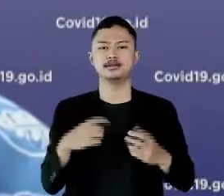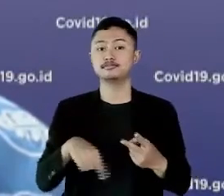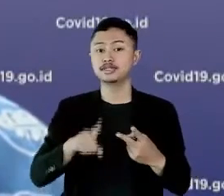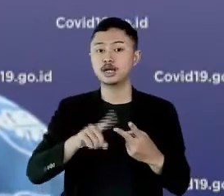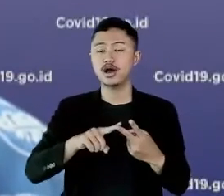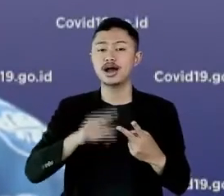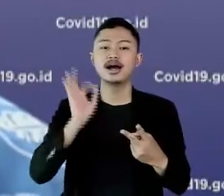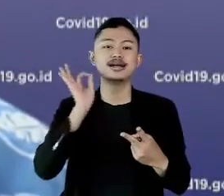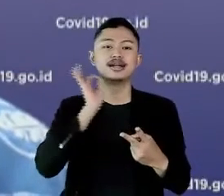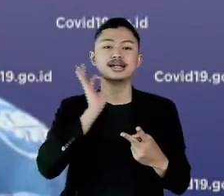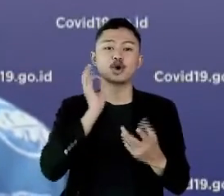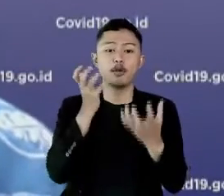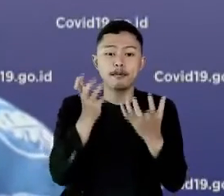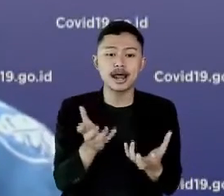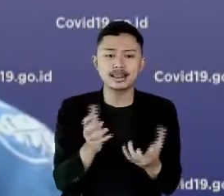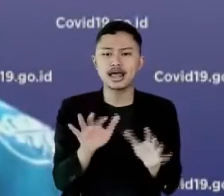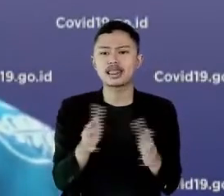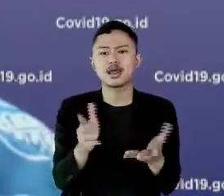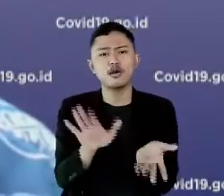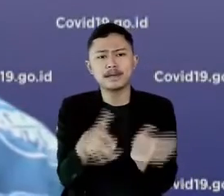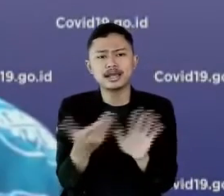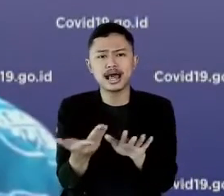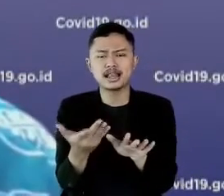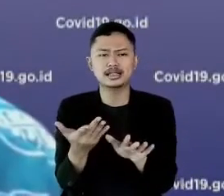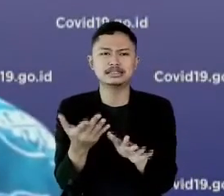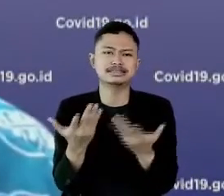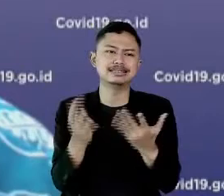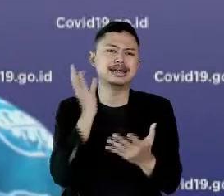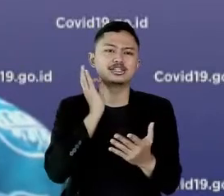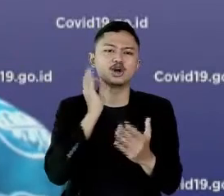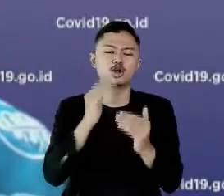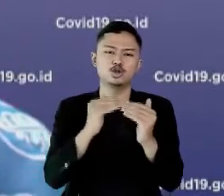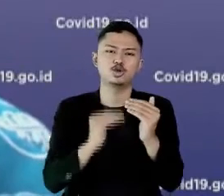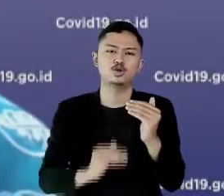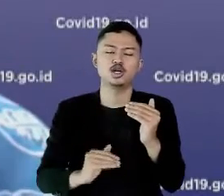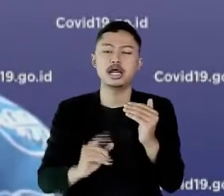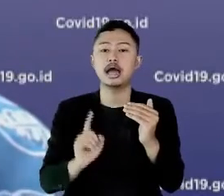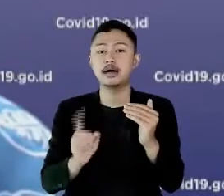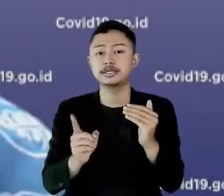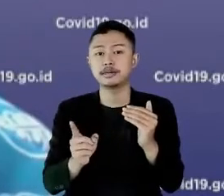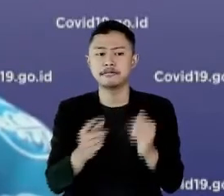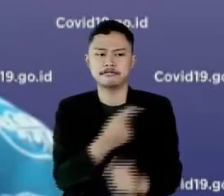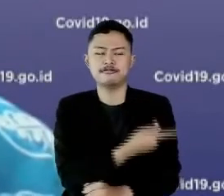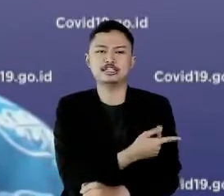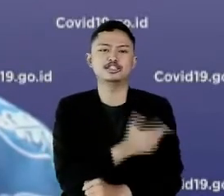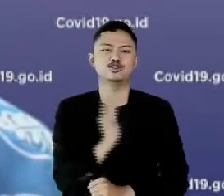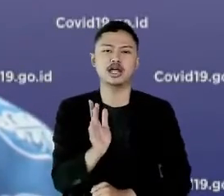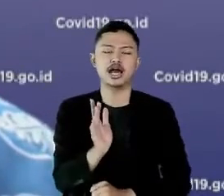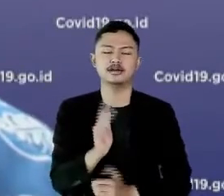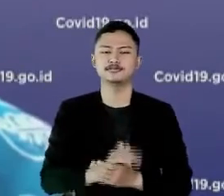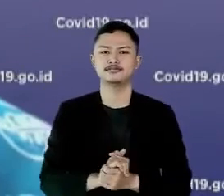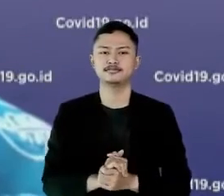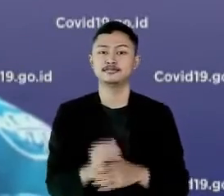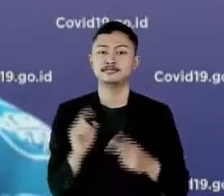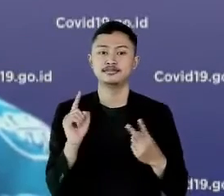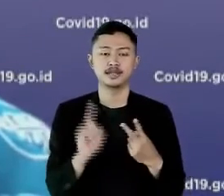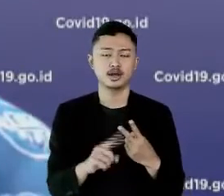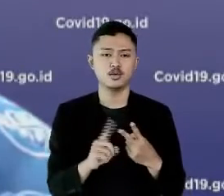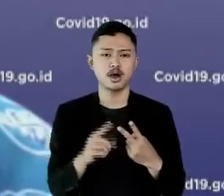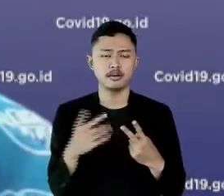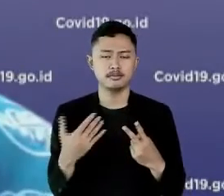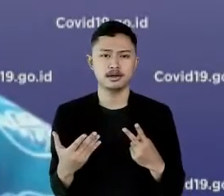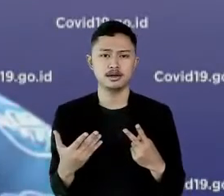menjadi COVID yang berat atau meninggalnya jauh lebih rendah daripada kalau kita tidak divaksin. Yang kedua